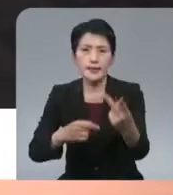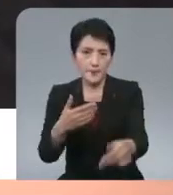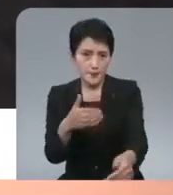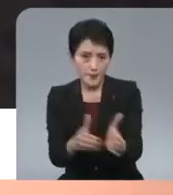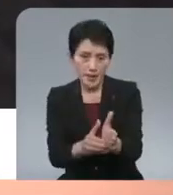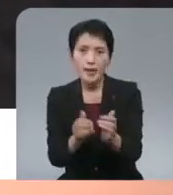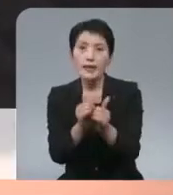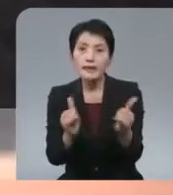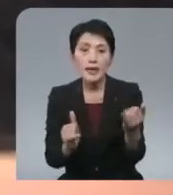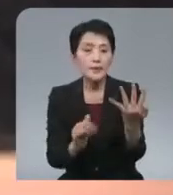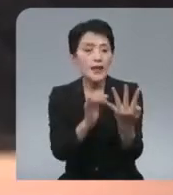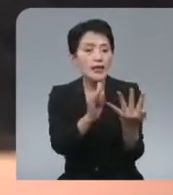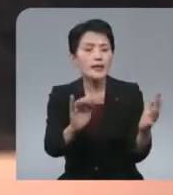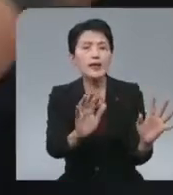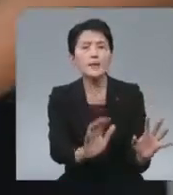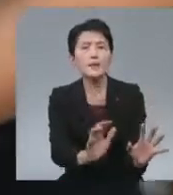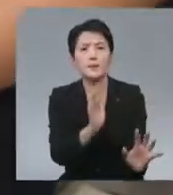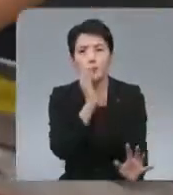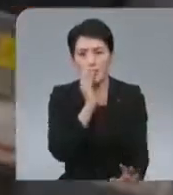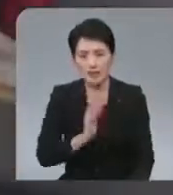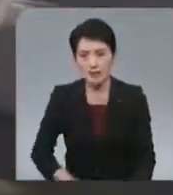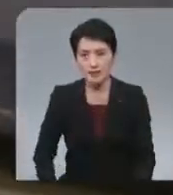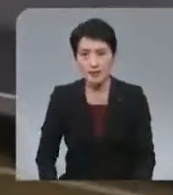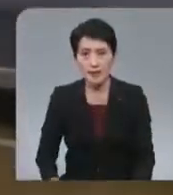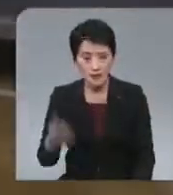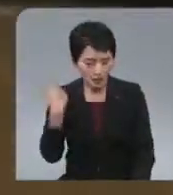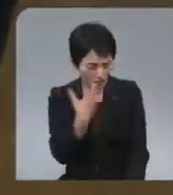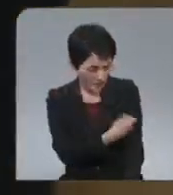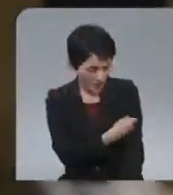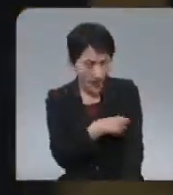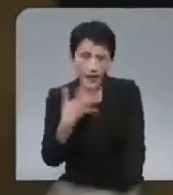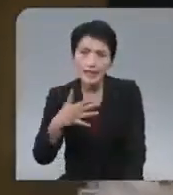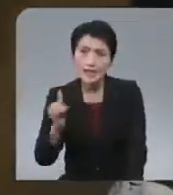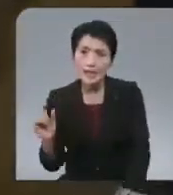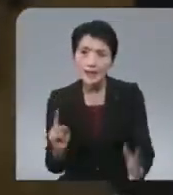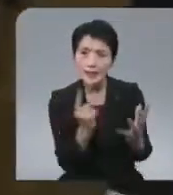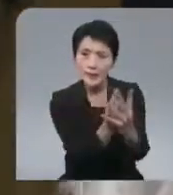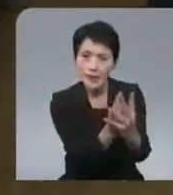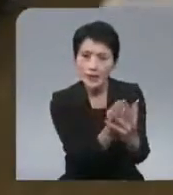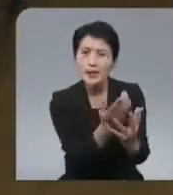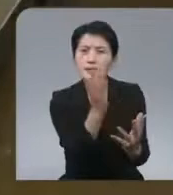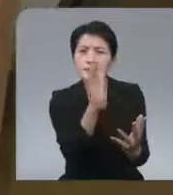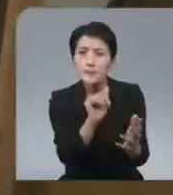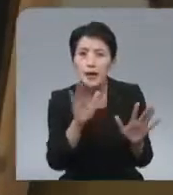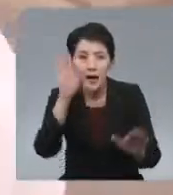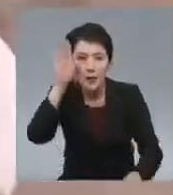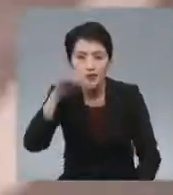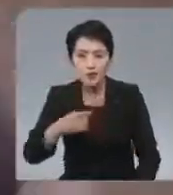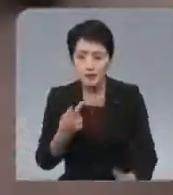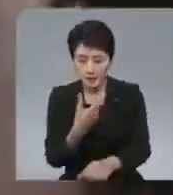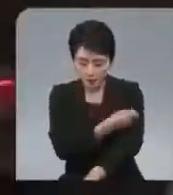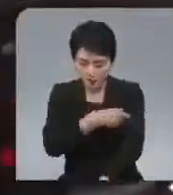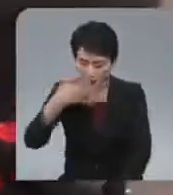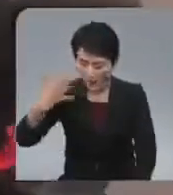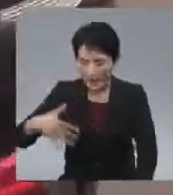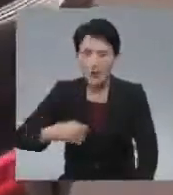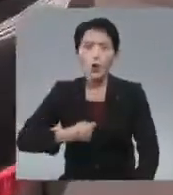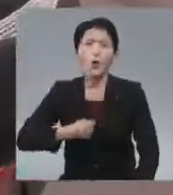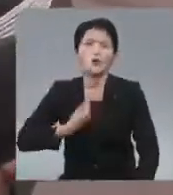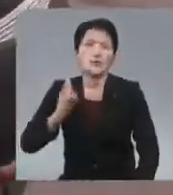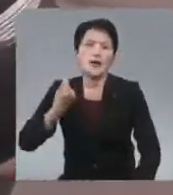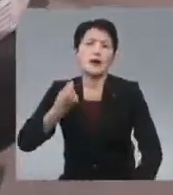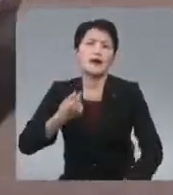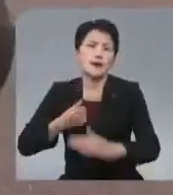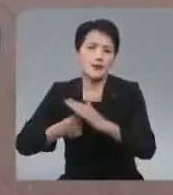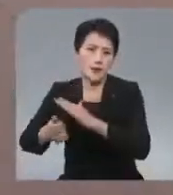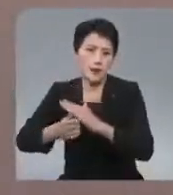seront faites pour les membres d'un même foyer les enfants les personnes âgées ou handicapées seuls les entièrement vaccinées peuvent se